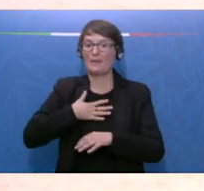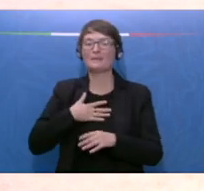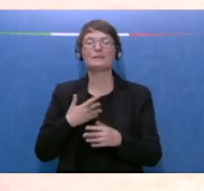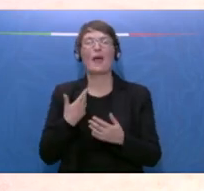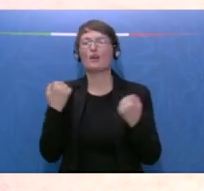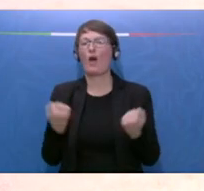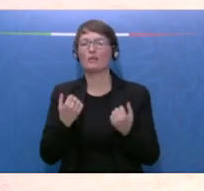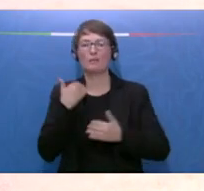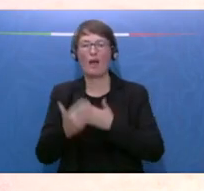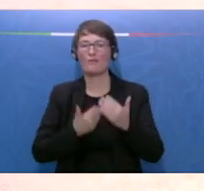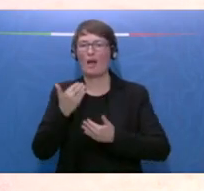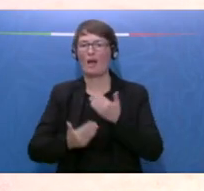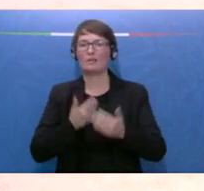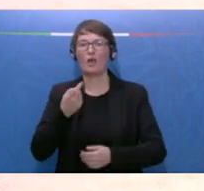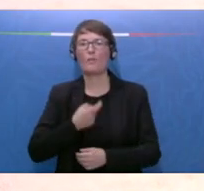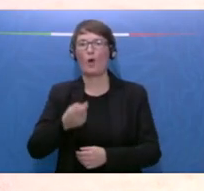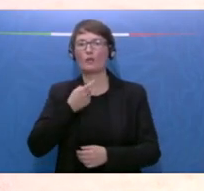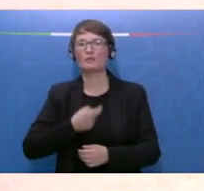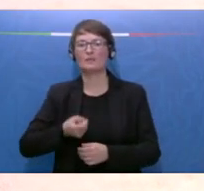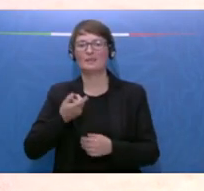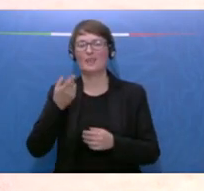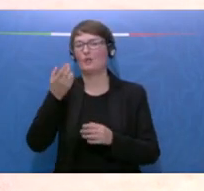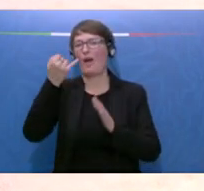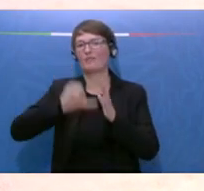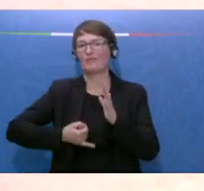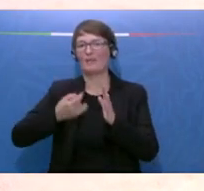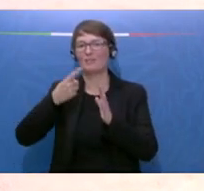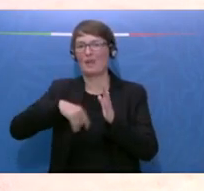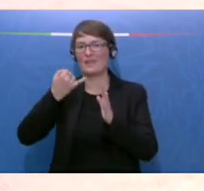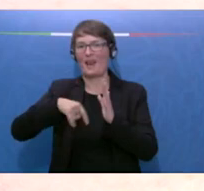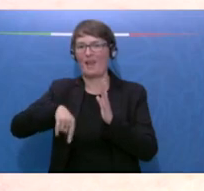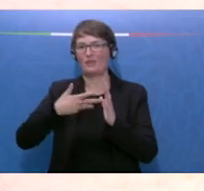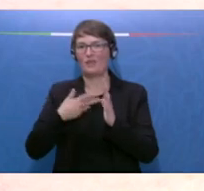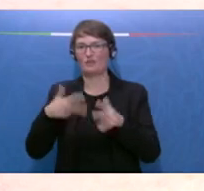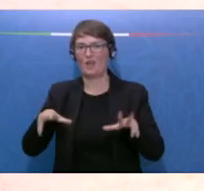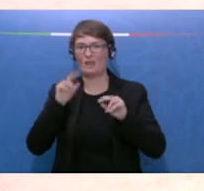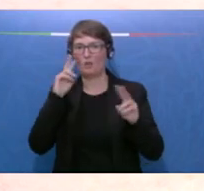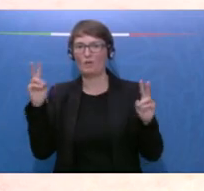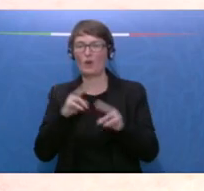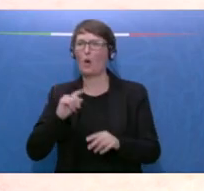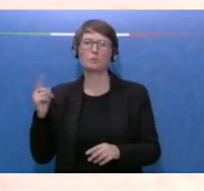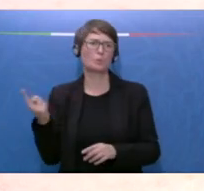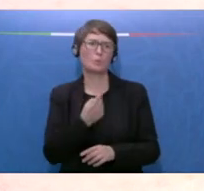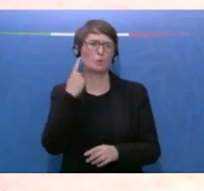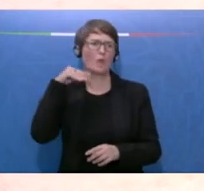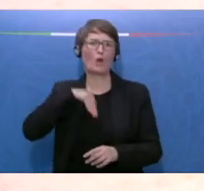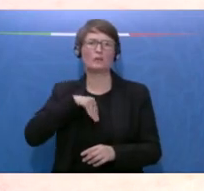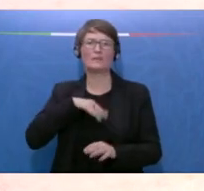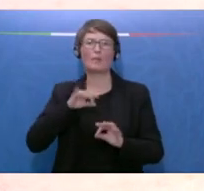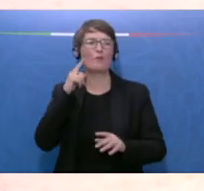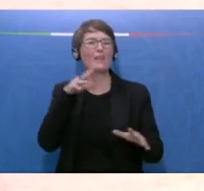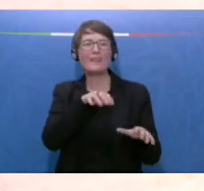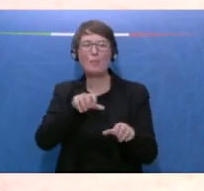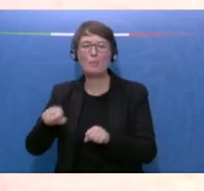del g20 di fine mese tutti sono consapevoli che gli impegni circa il clima soprattutto non sono realistici